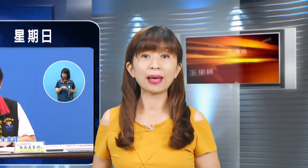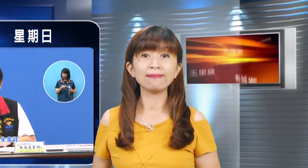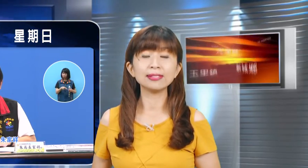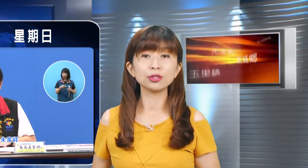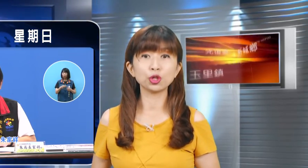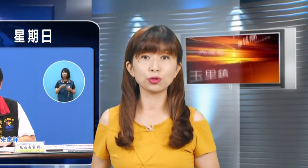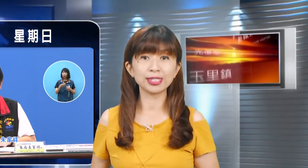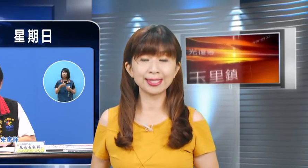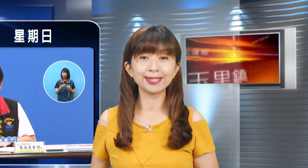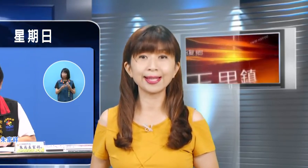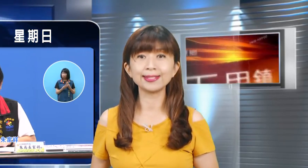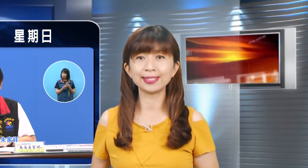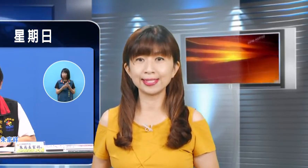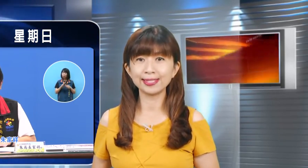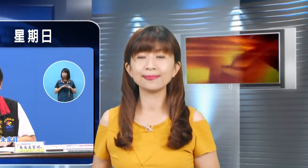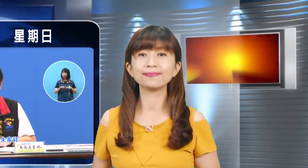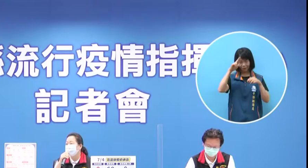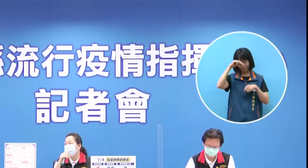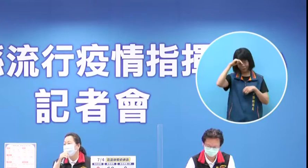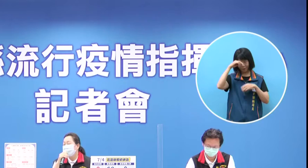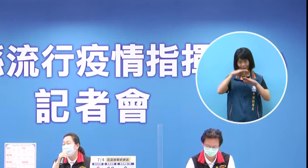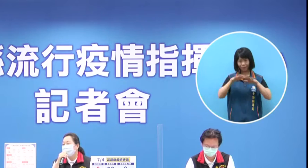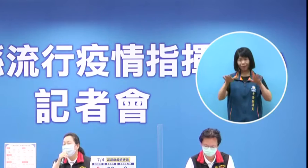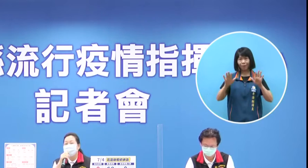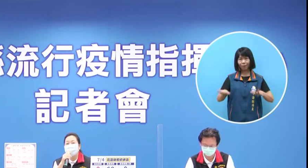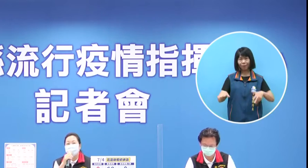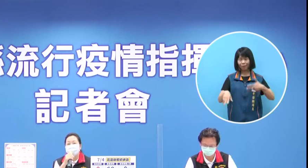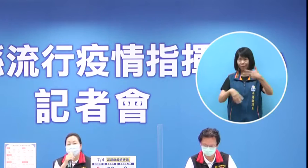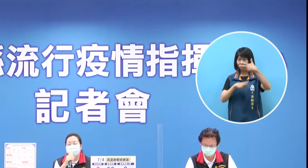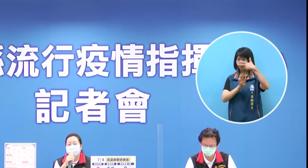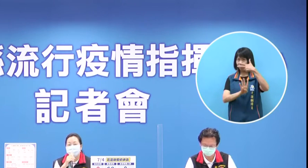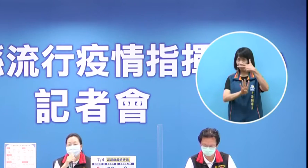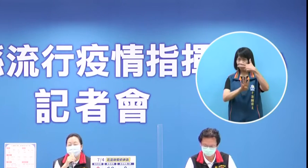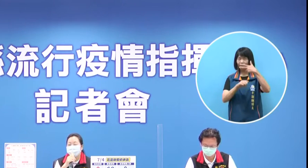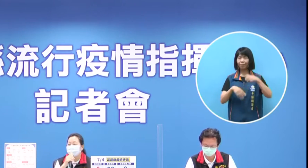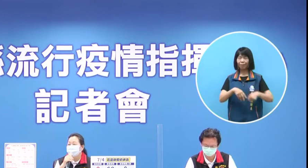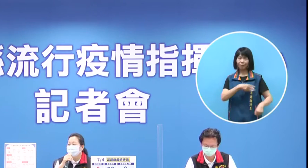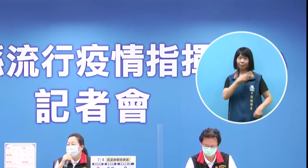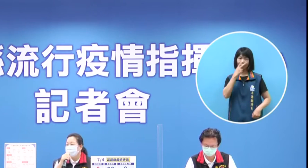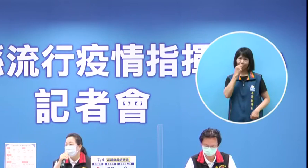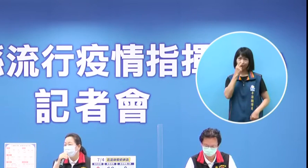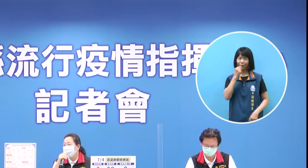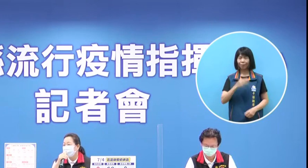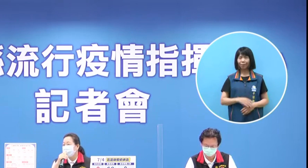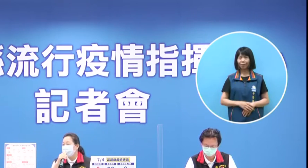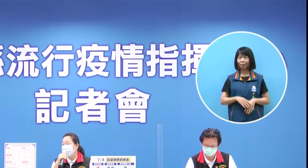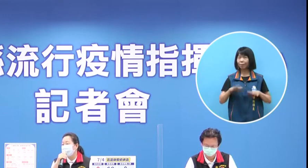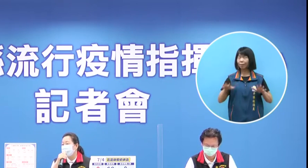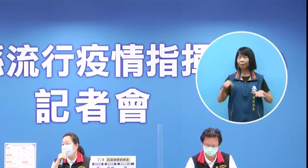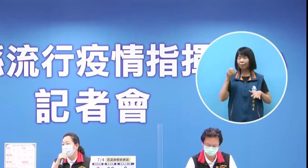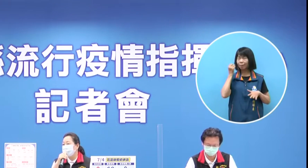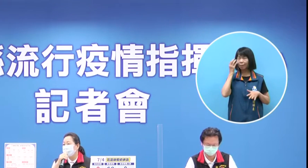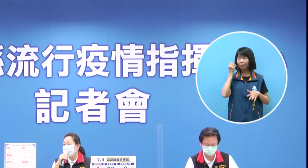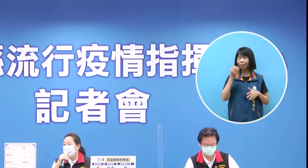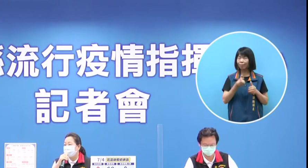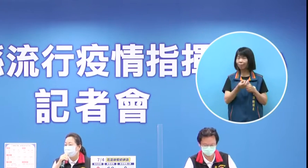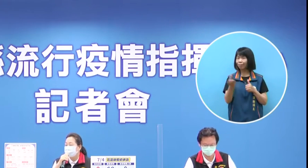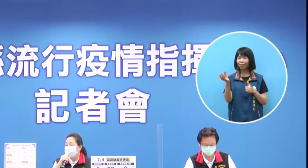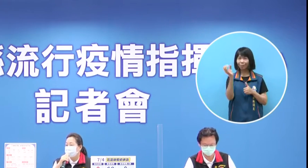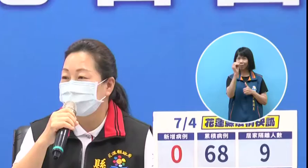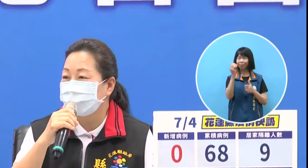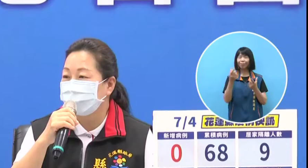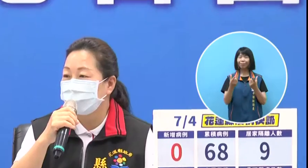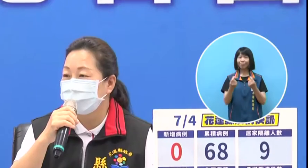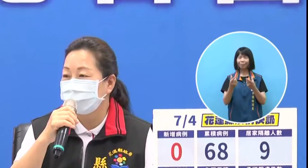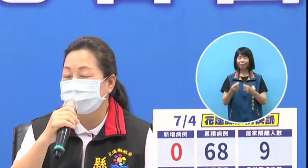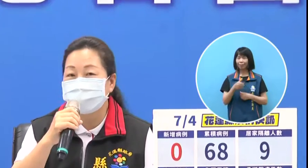到94.7%。 4号下午3点，防疫记者会持续在花莲县卫生局召开，会中县长